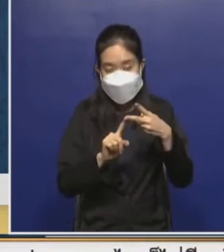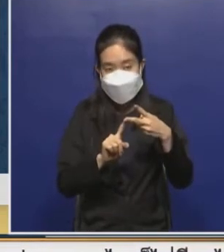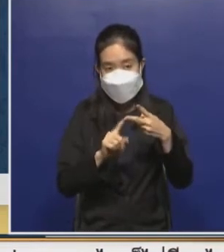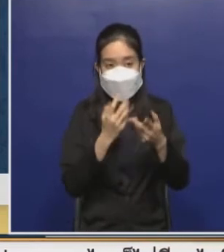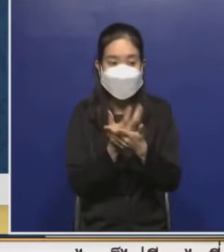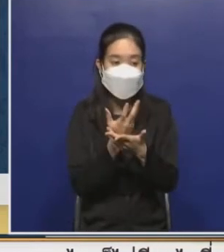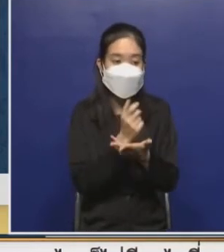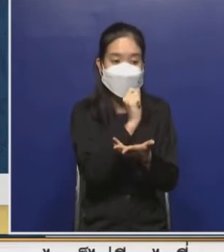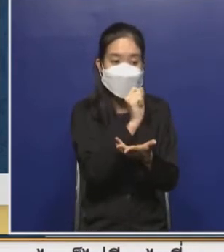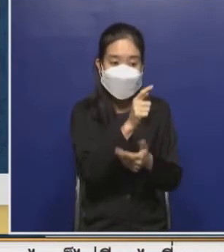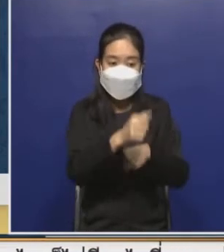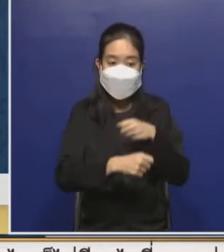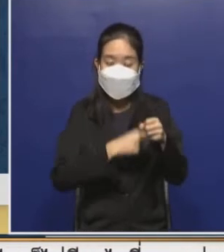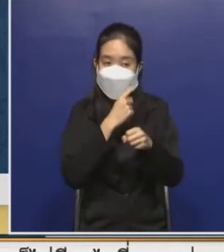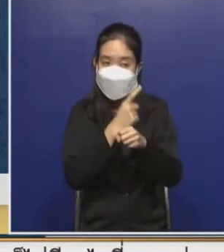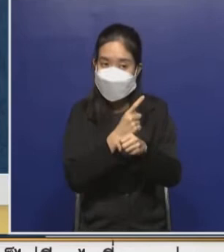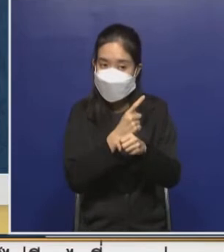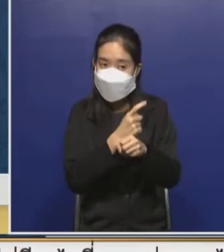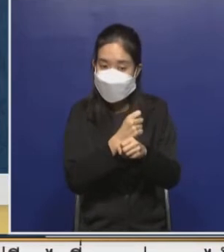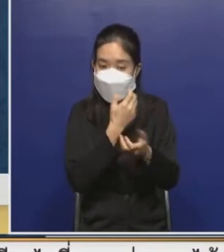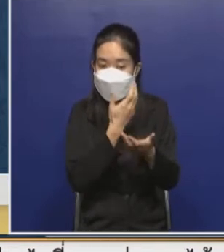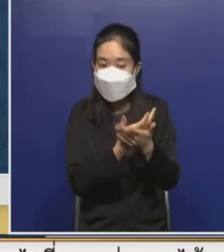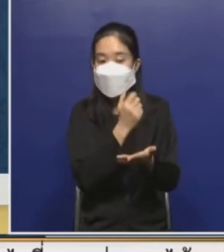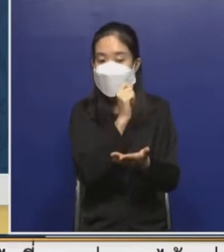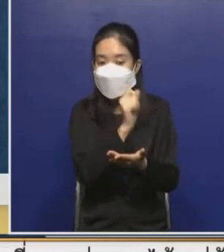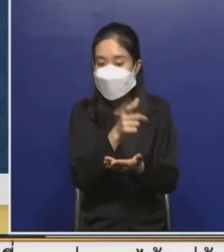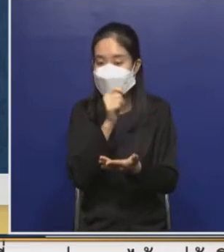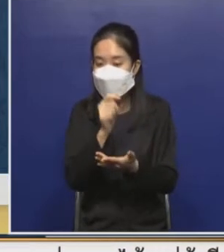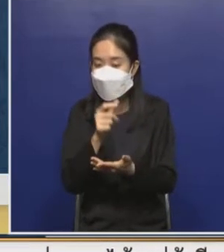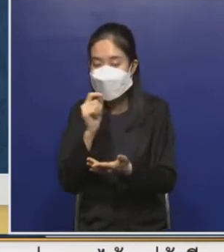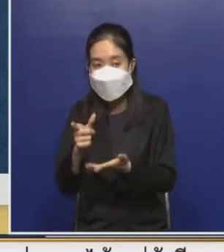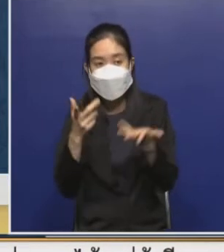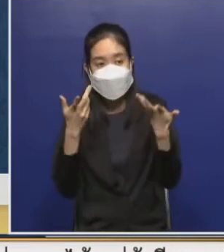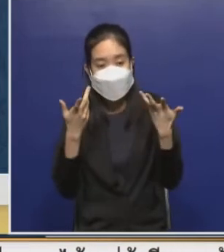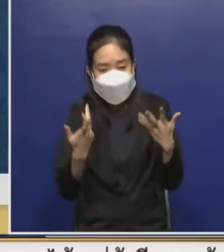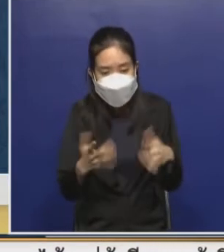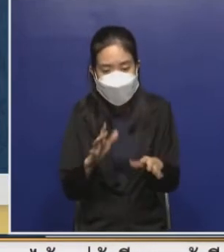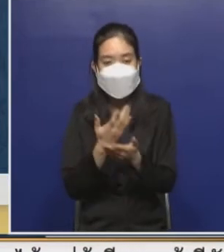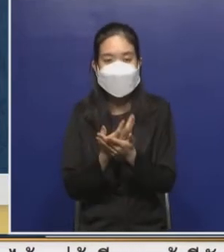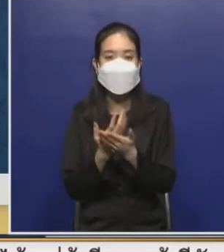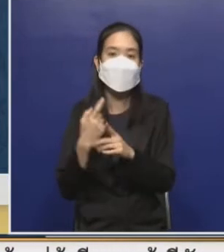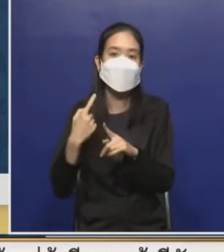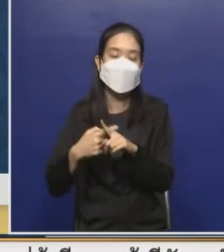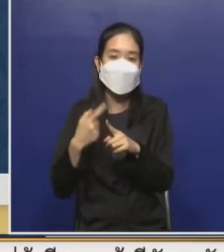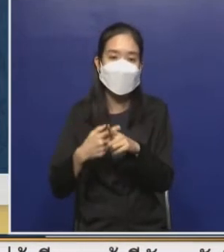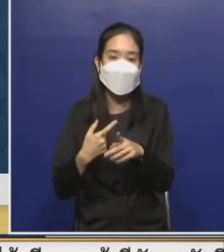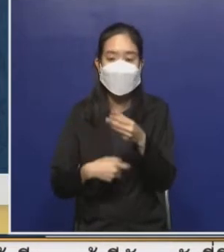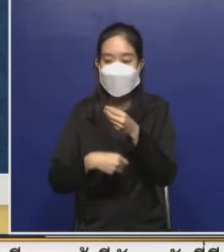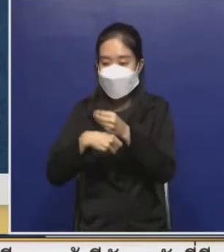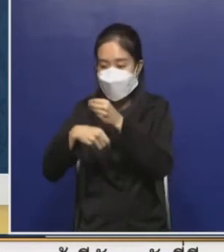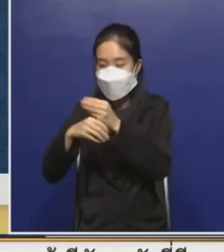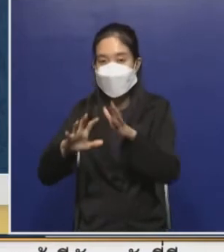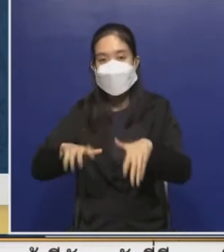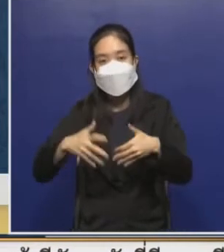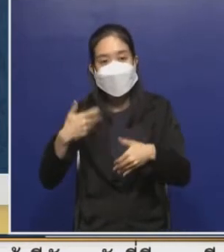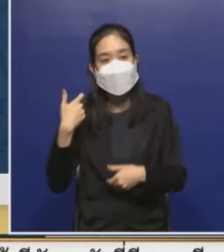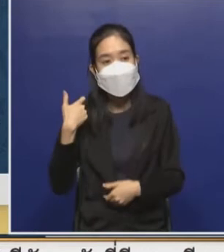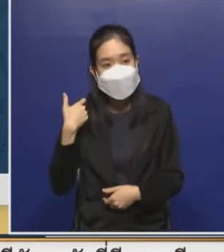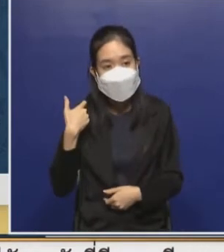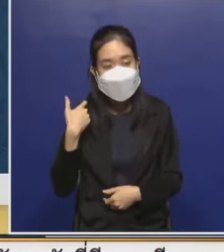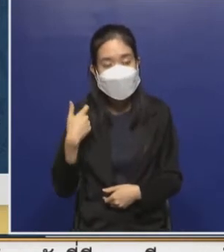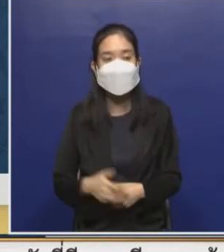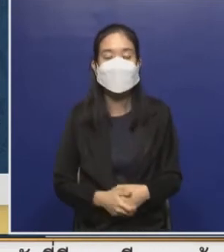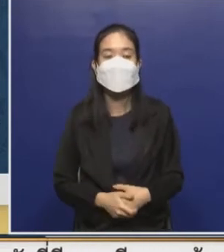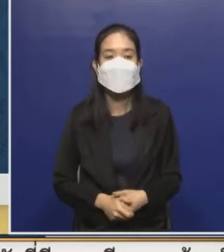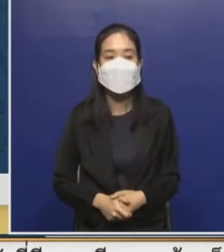รายจายปจำปีจะช่วยให้เกิดรายได้เพิมขึ้นของประเทศและของประชาชนได้อย่างไรครัธรรมชา